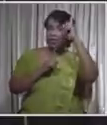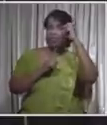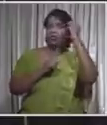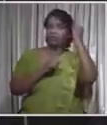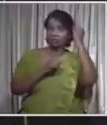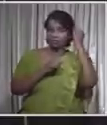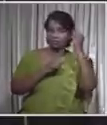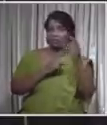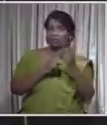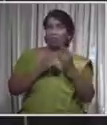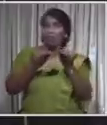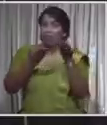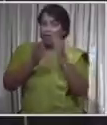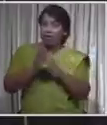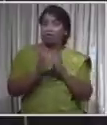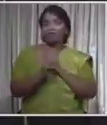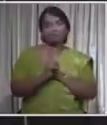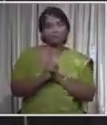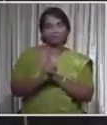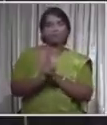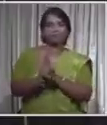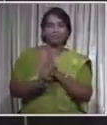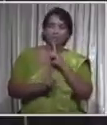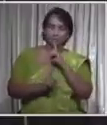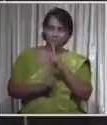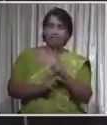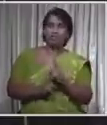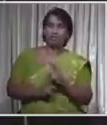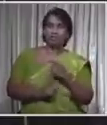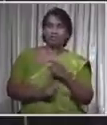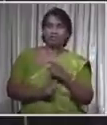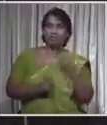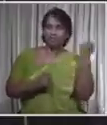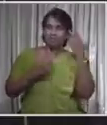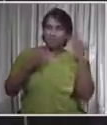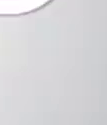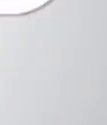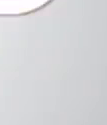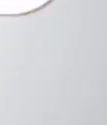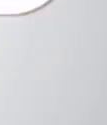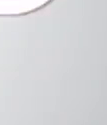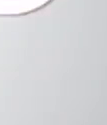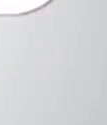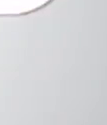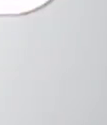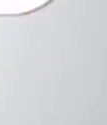පිටිපස්සෙන් එනවයි කියන එක මම පැහැදිලිවම කියලා මම නවත්වනවා බොහොම ස්තුතියි